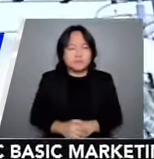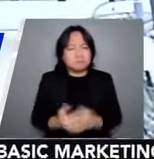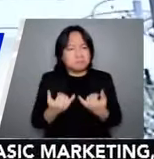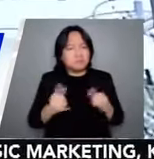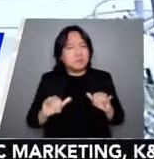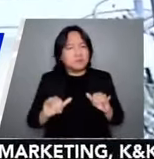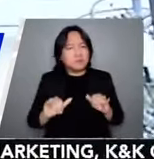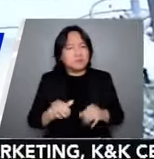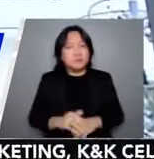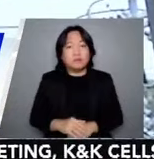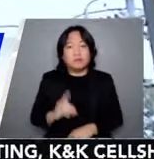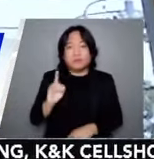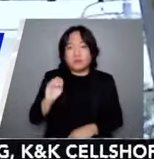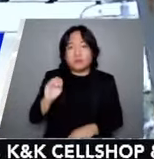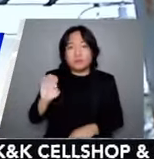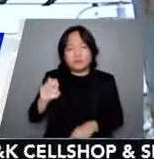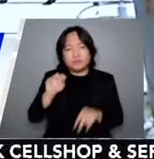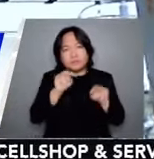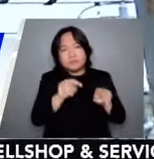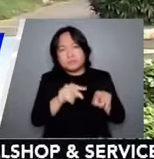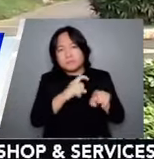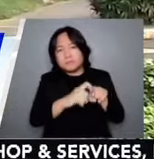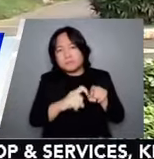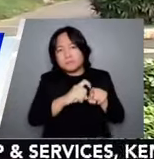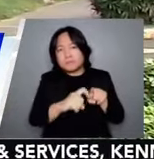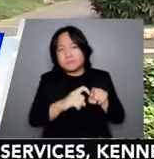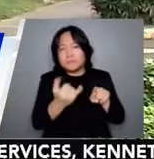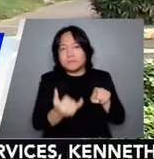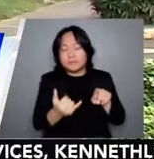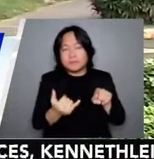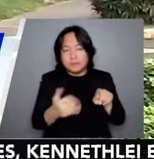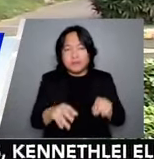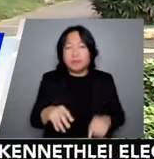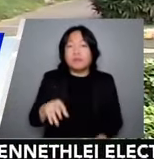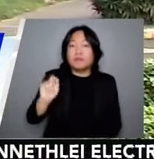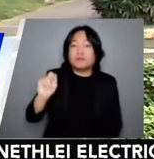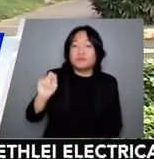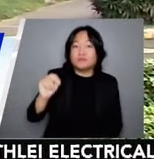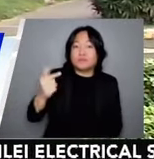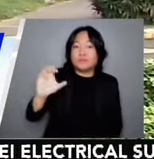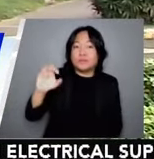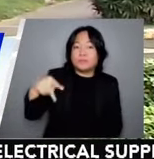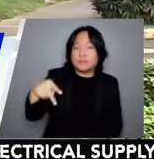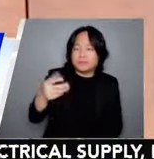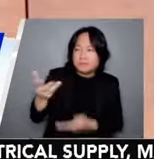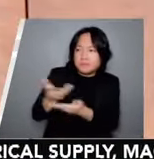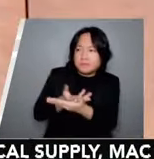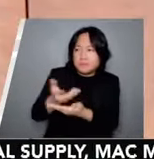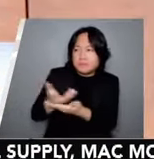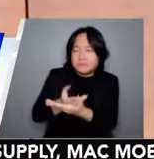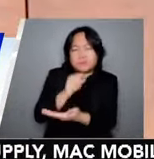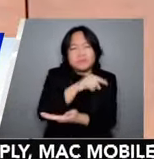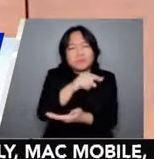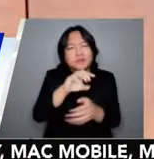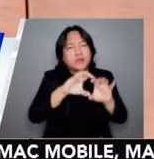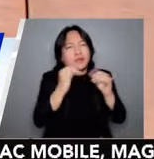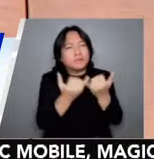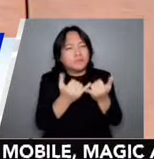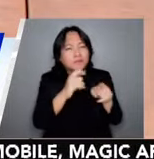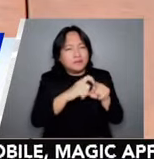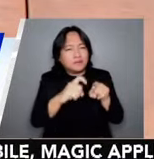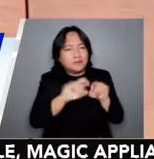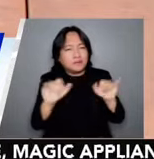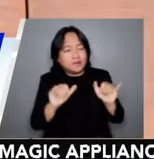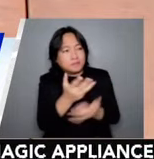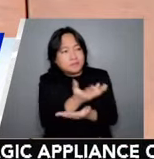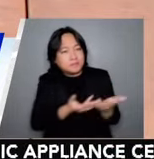DOE. Nakipag-ugnayan na raw sila sa NGCP at sa iba't ibang power generation companies. Ay sa NGCP, numipis sa supply dahil